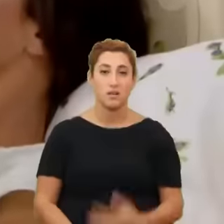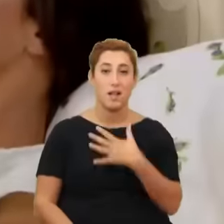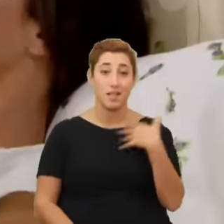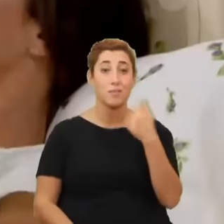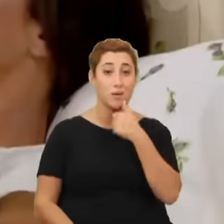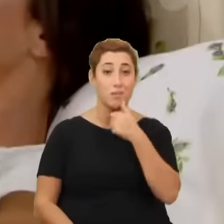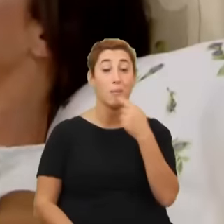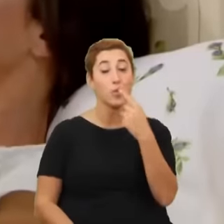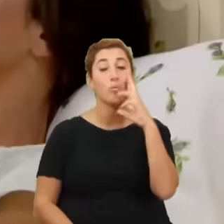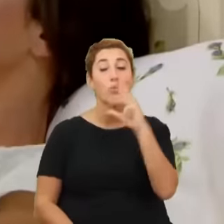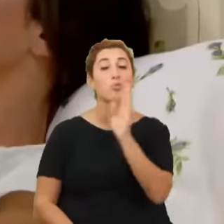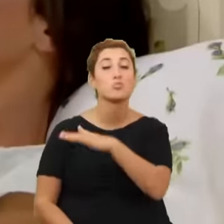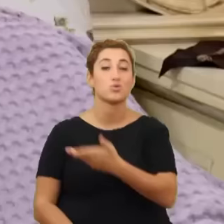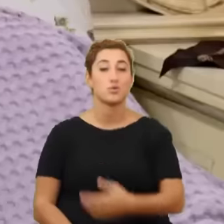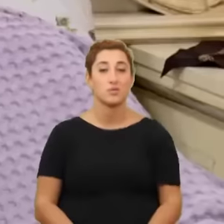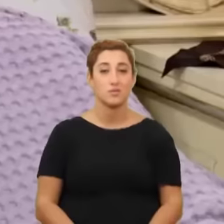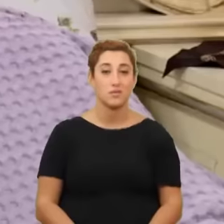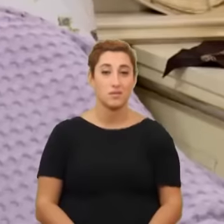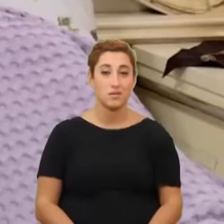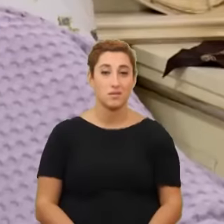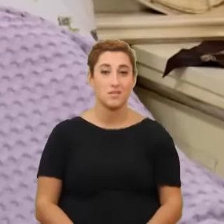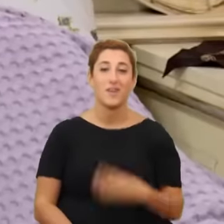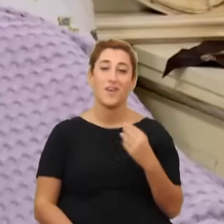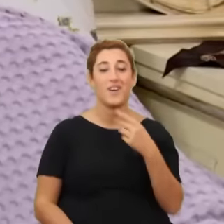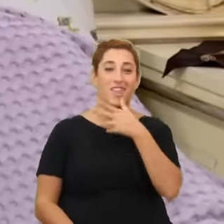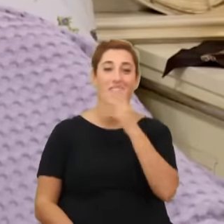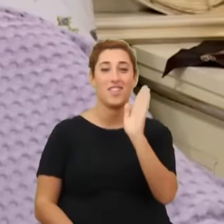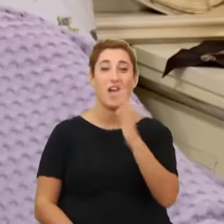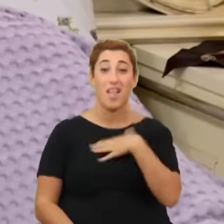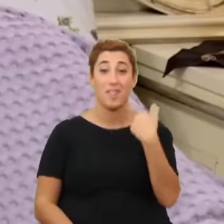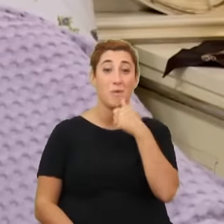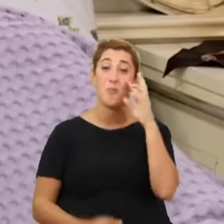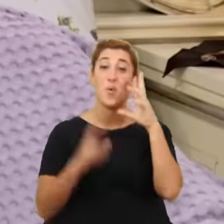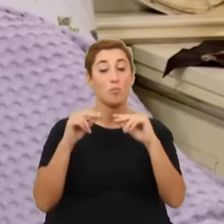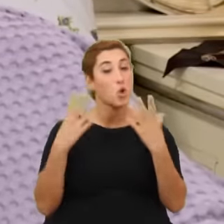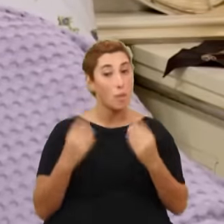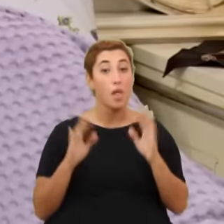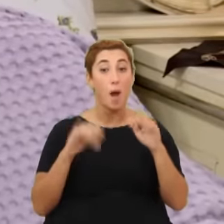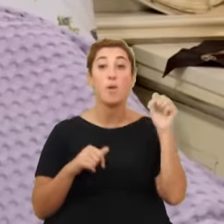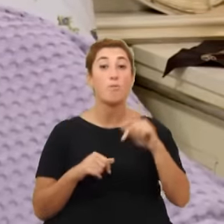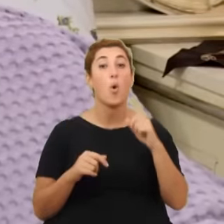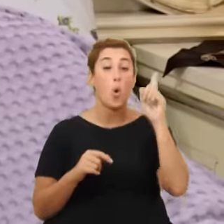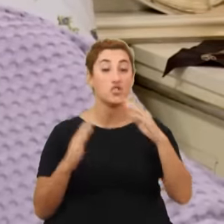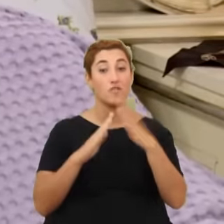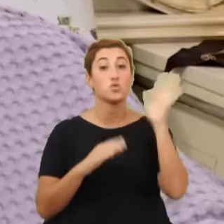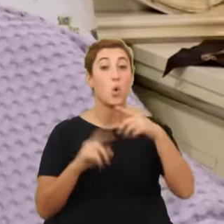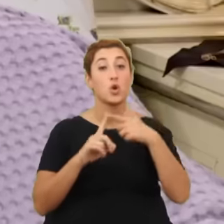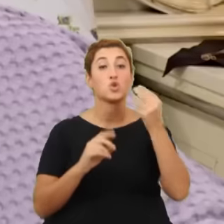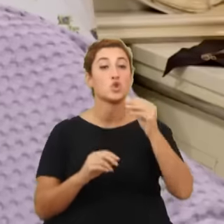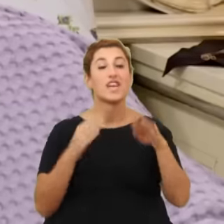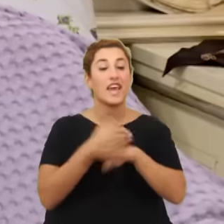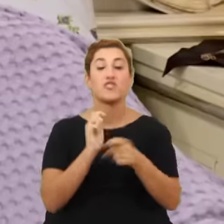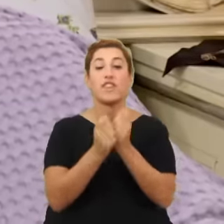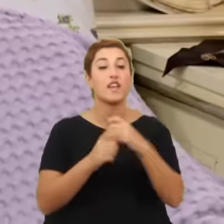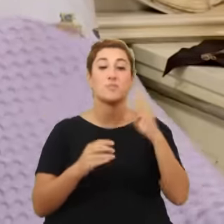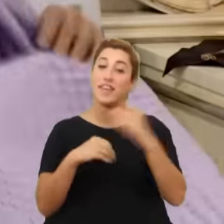Annemle babam diyorum. Uyumuştur onlar. Pişmiş kelle. Annenle baban uyumuş olabilir. Ama bu önce ev sonra çocuk gerçeğini